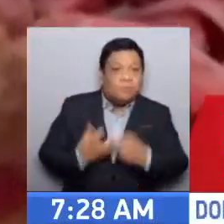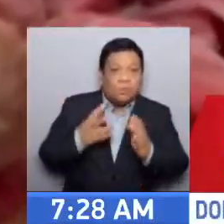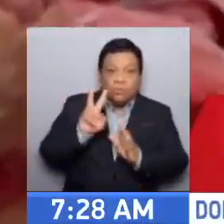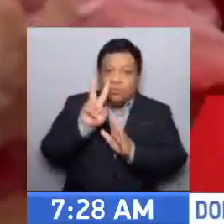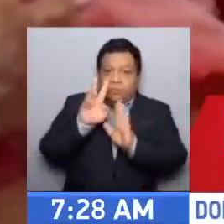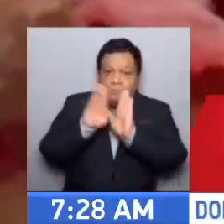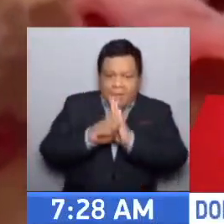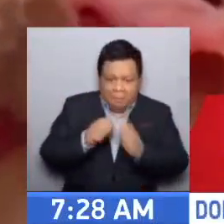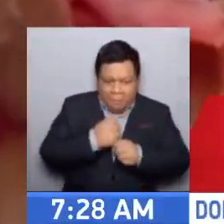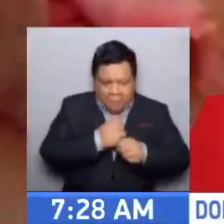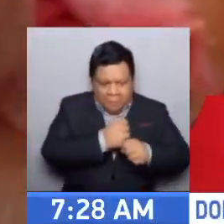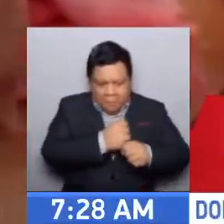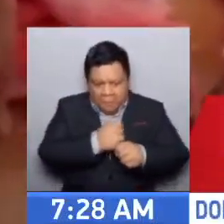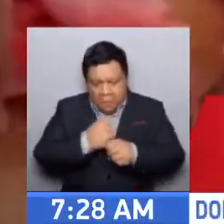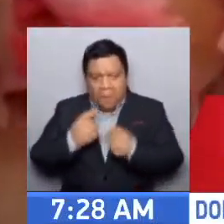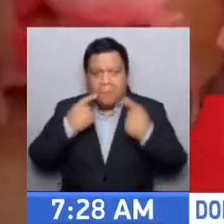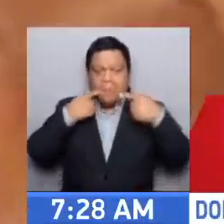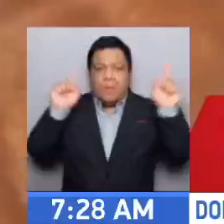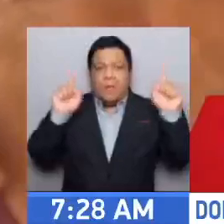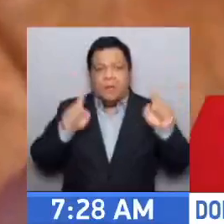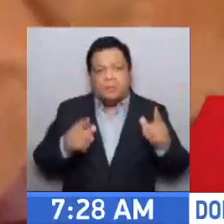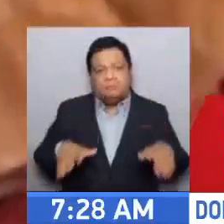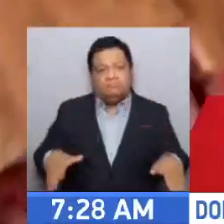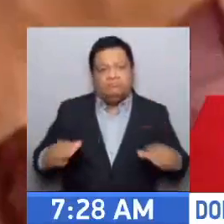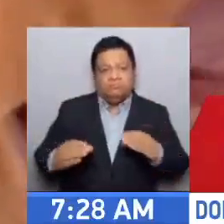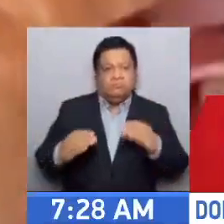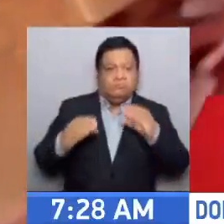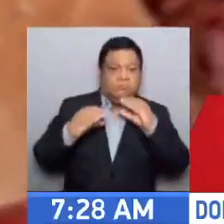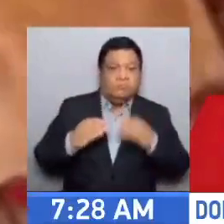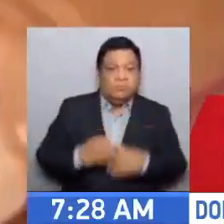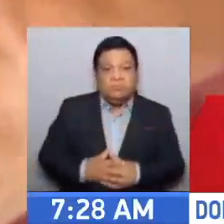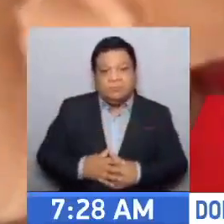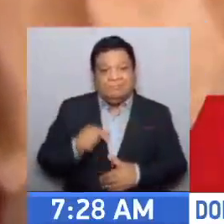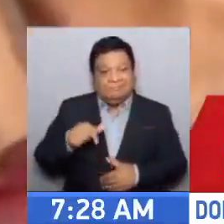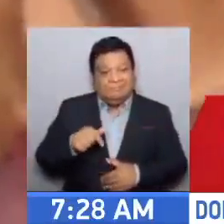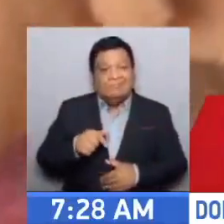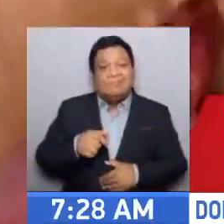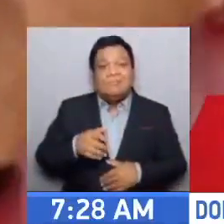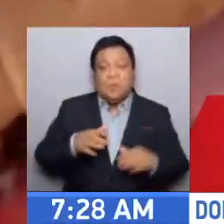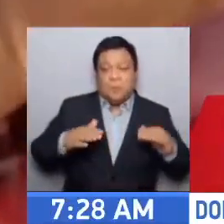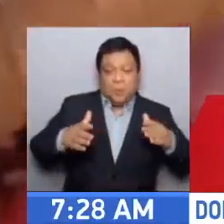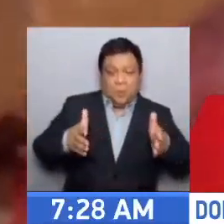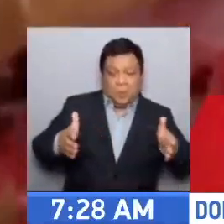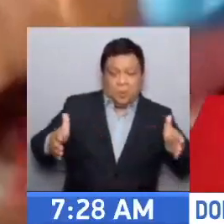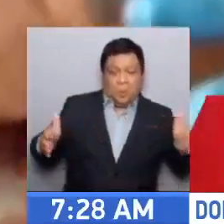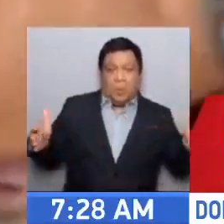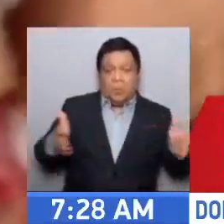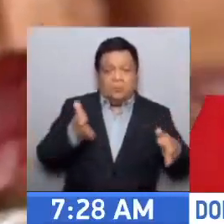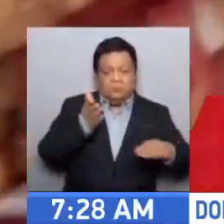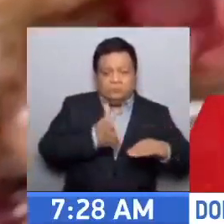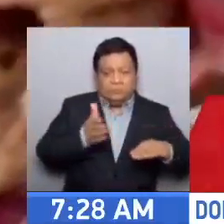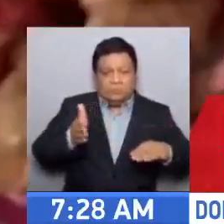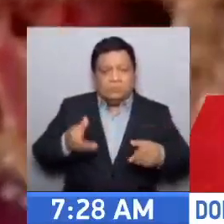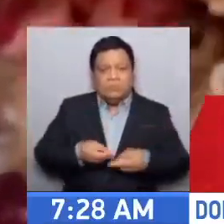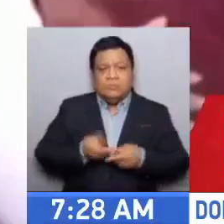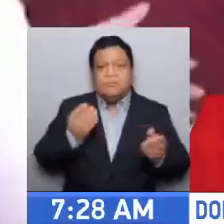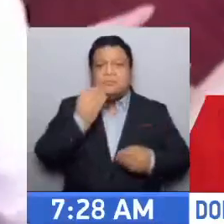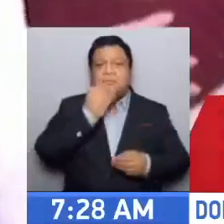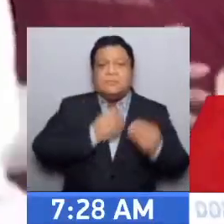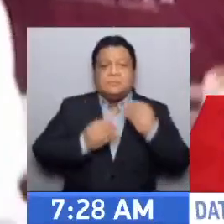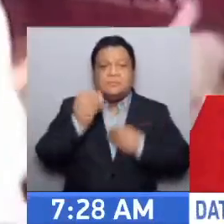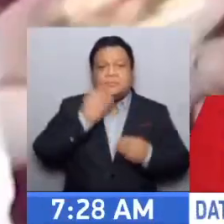na segundo ang paggawa niyan. Pinatikim ang napakahabang torta sandwich sa 17th Annual Torta Fair sa Mexico